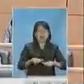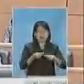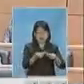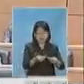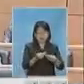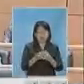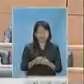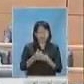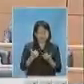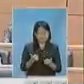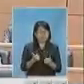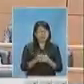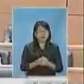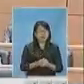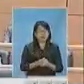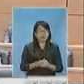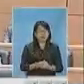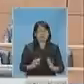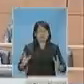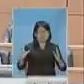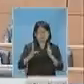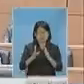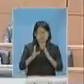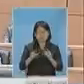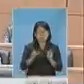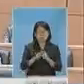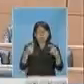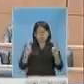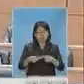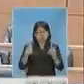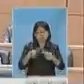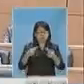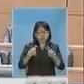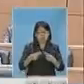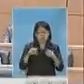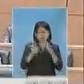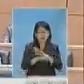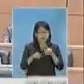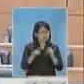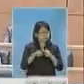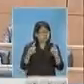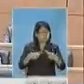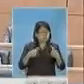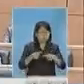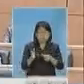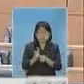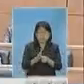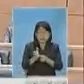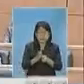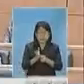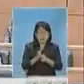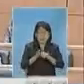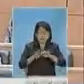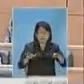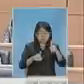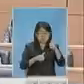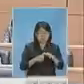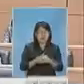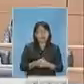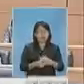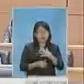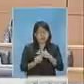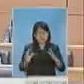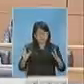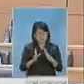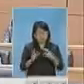เวลานี้เดินหน้าเข้าหากันอัดกันจนไม่มีที่ว่างที่จะให้หายใจแล้วถ้าต่างฝ่ายยังเดินหน้าเข้าไปอีก